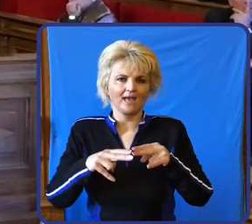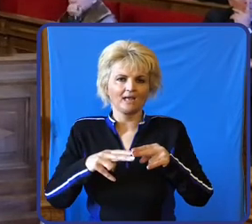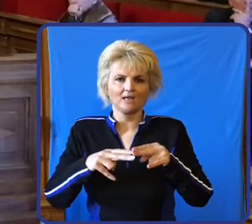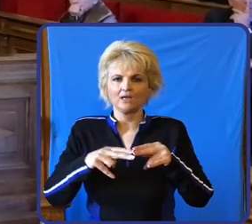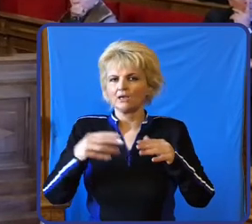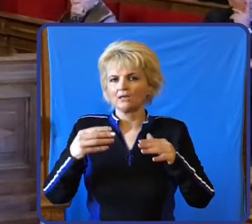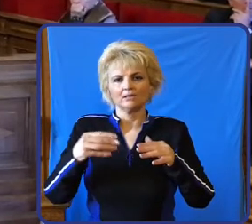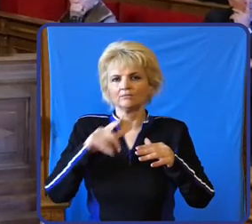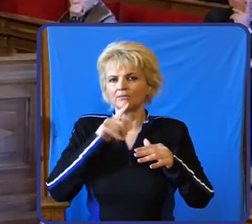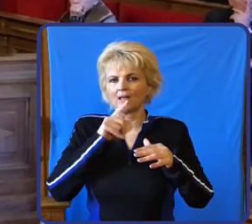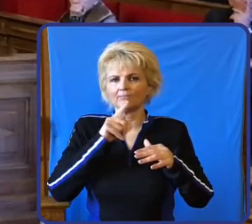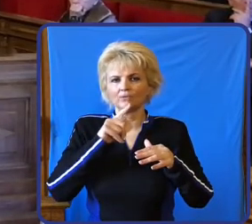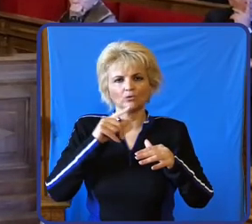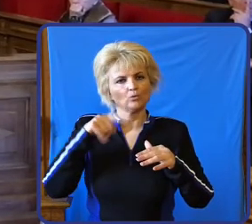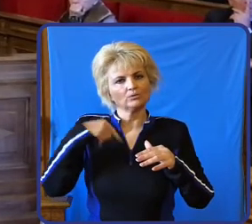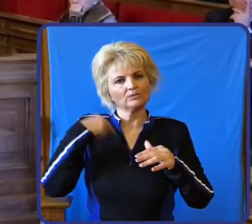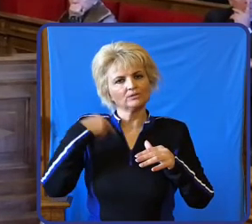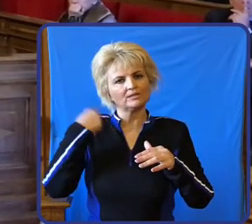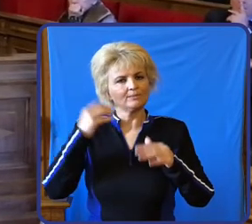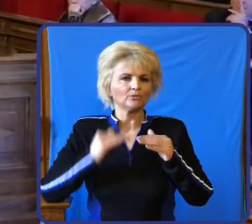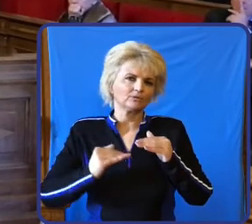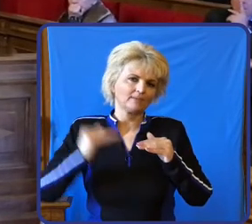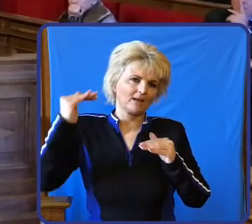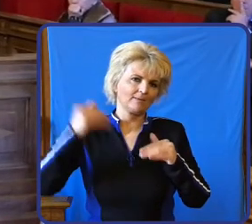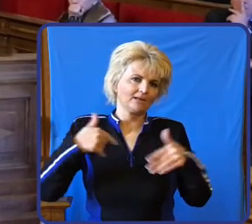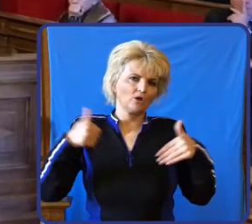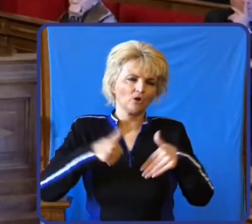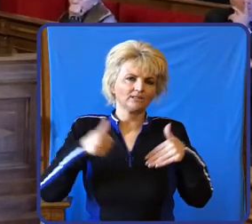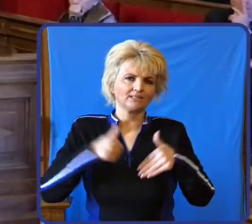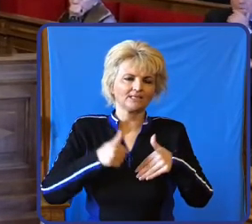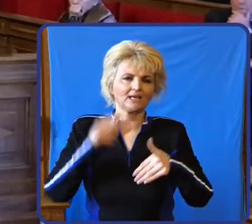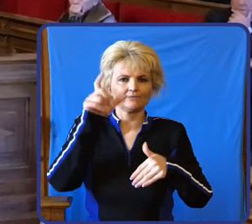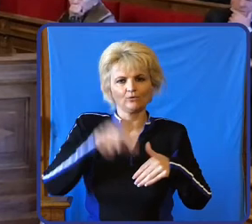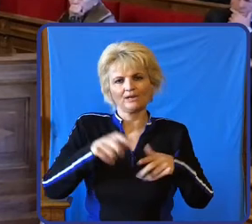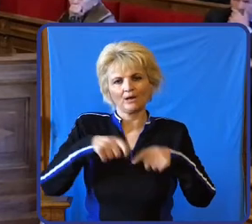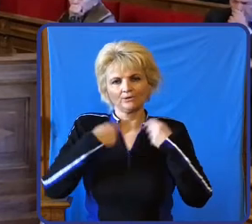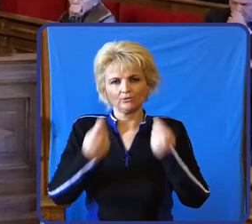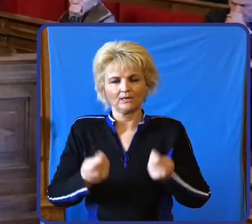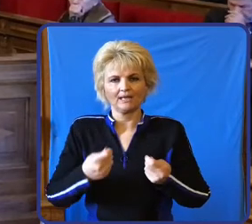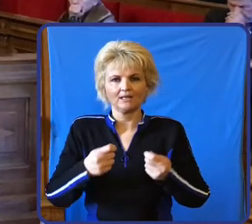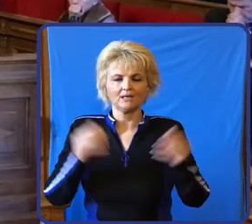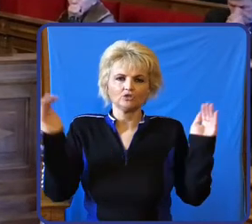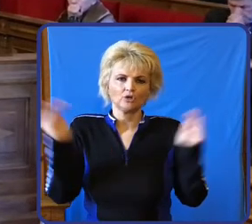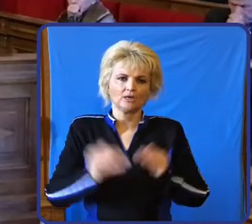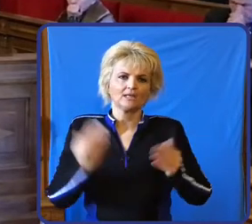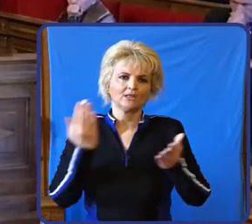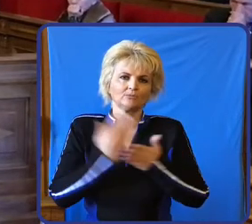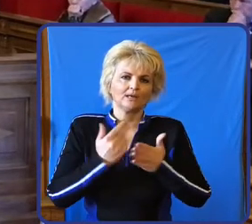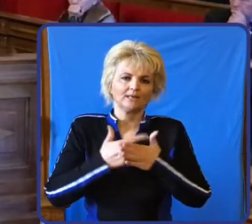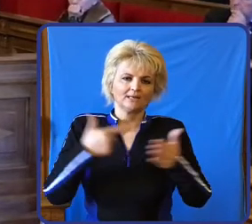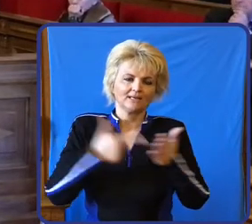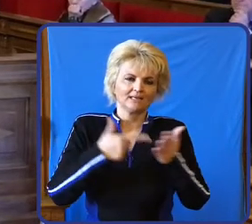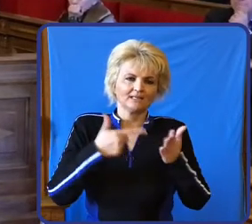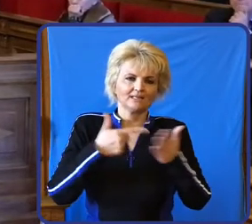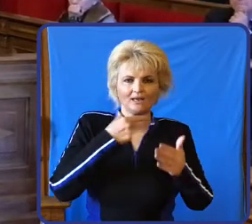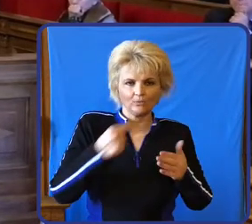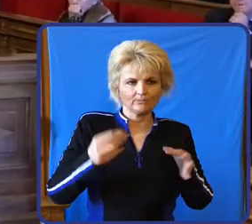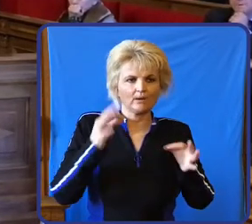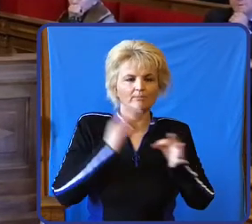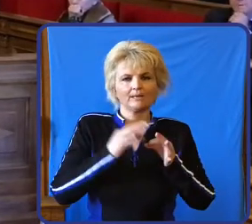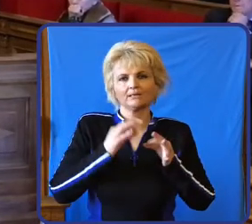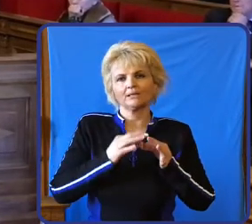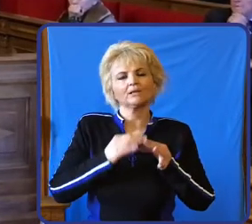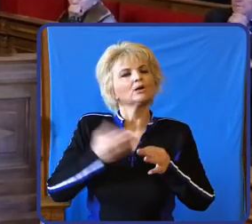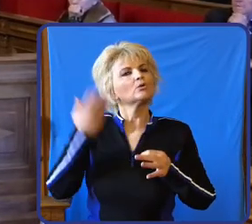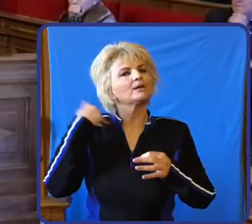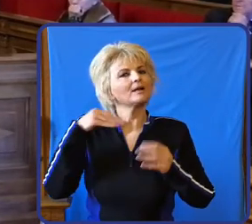ehhez igazítottuk, és 6000 főre adtuk le. De mondom, ez a csökkenés gyakorlatilag 2020-ban már megtörtént. Most korábbi adatok nem